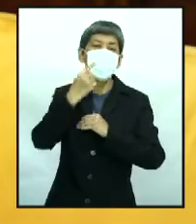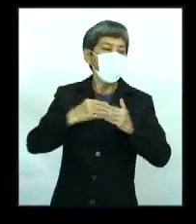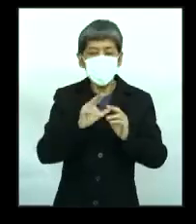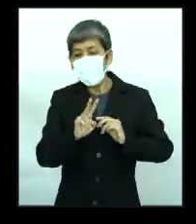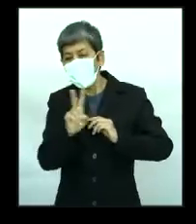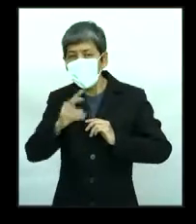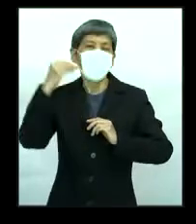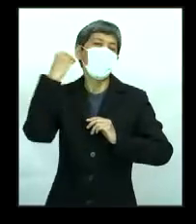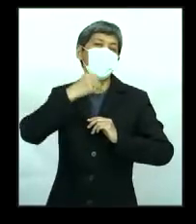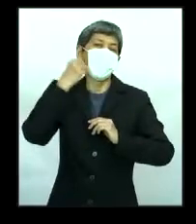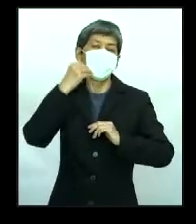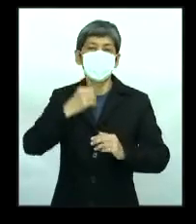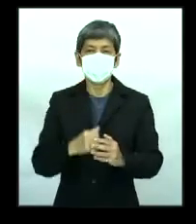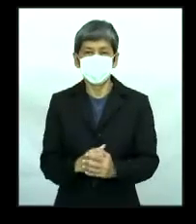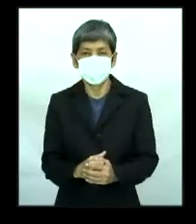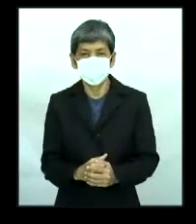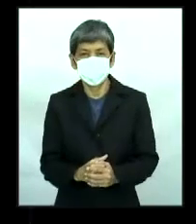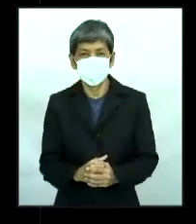ค่ะ